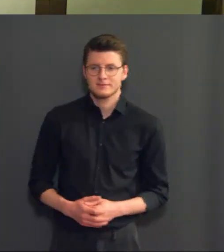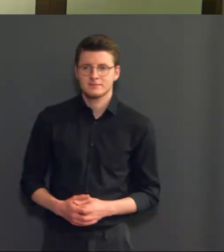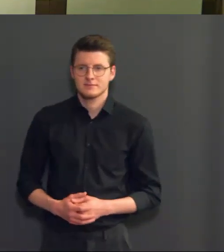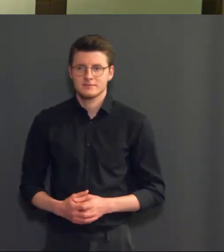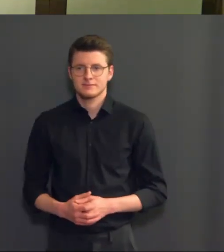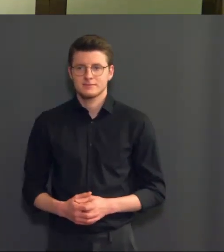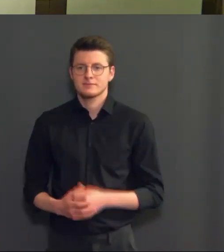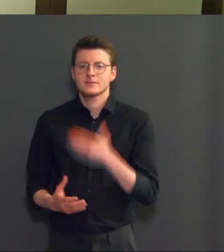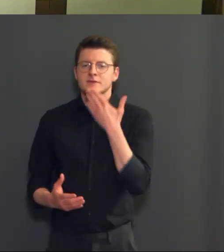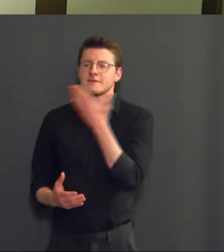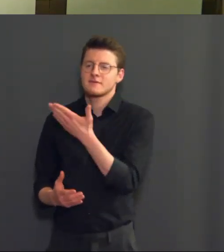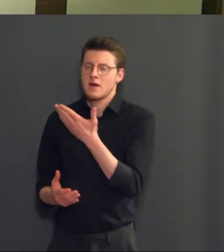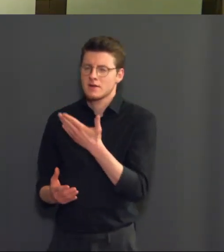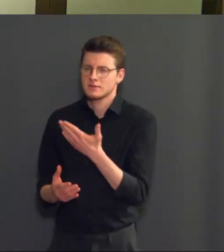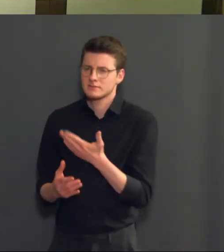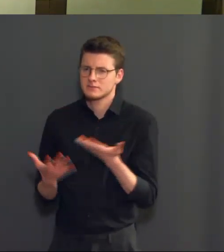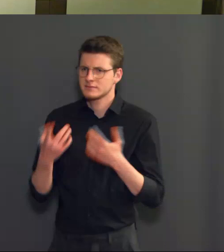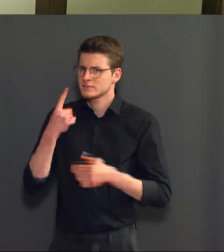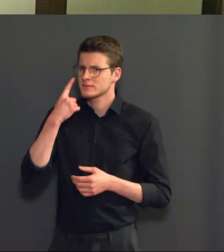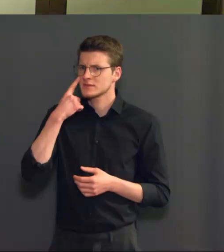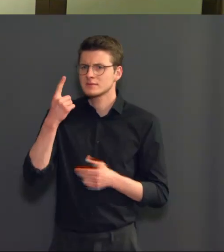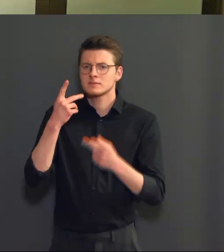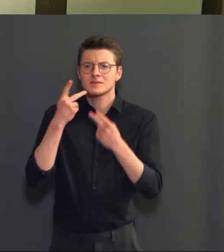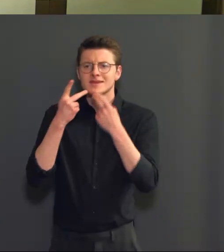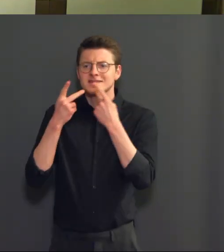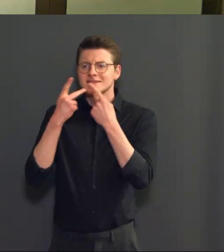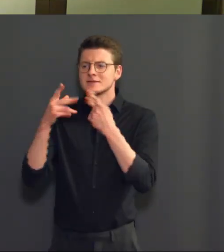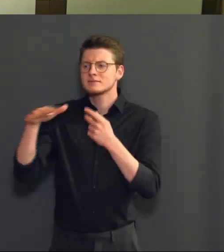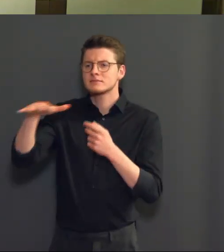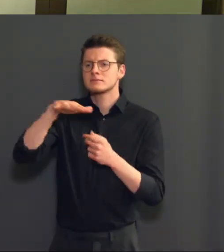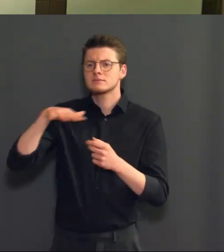Hoe moeten we de toch wel forse stijging van de positiviteitsratio interpreteren?